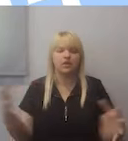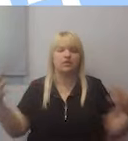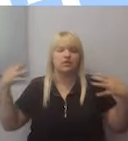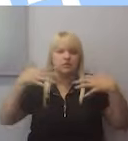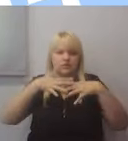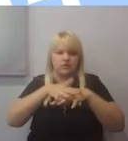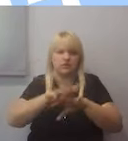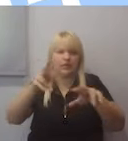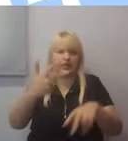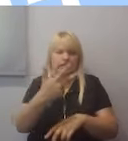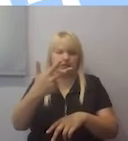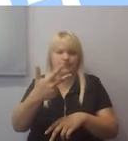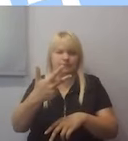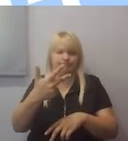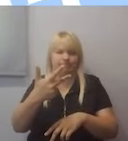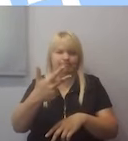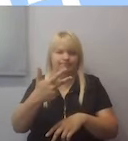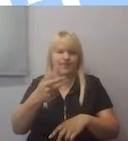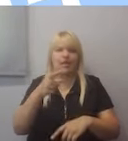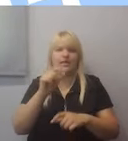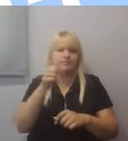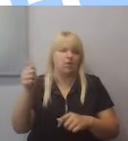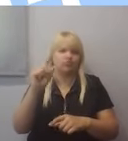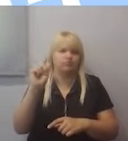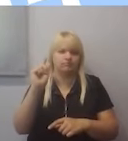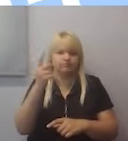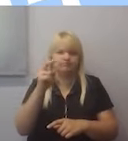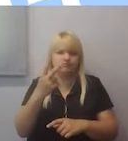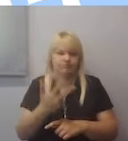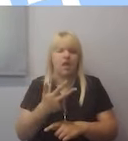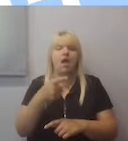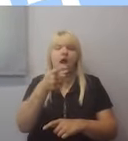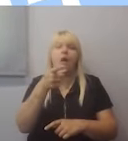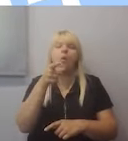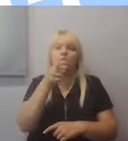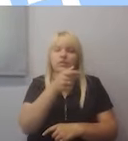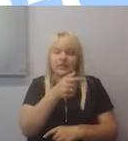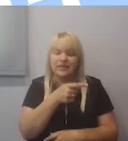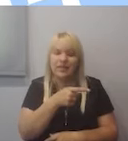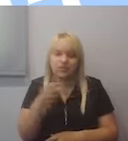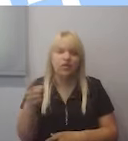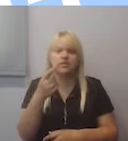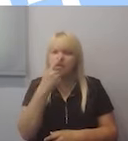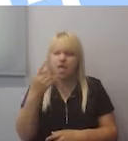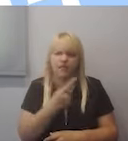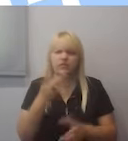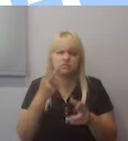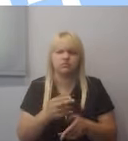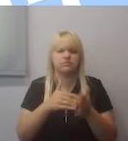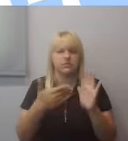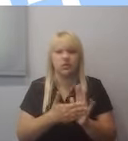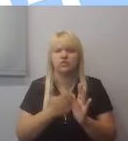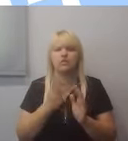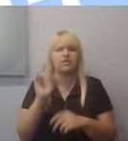pirmais un tas ko noteikti nevajag darīt nevienā šādā krīzes situācijā nolaist rokas bet vajag